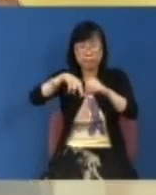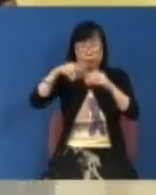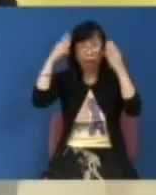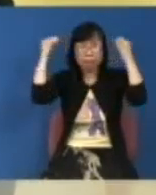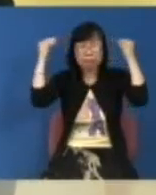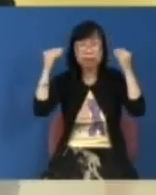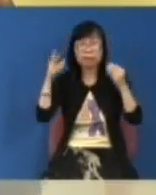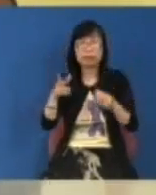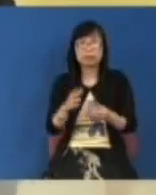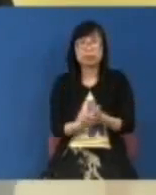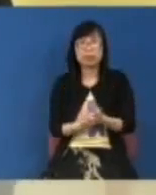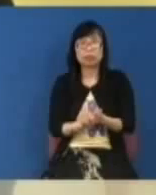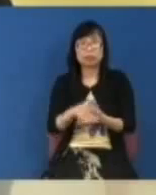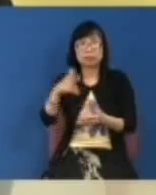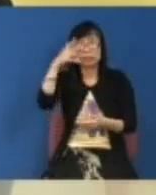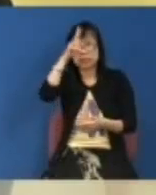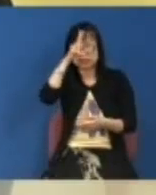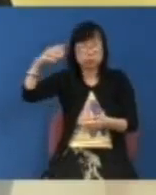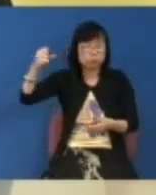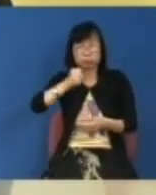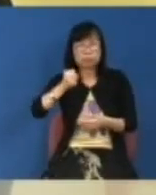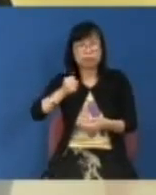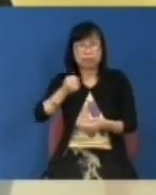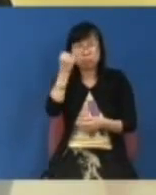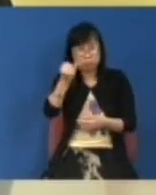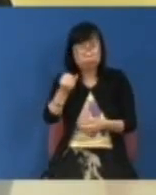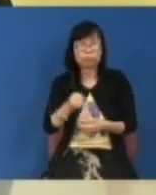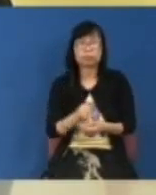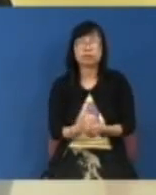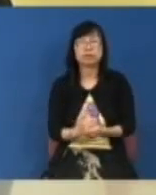呢兩個政權更加殘暴的中共，